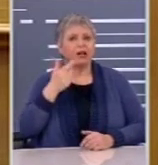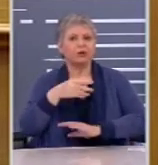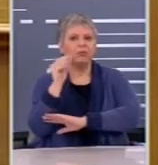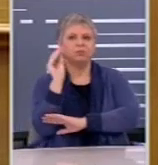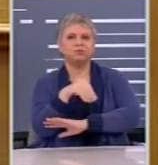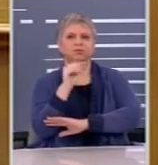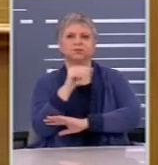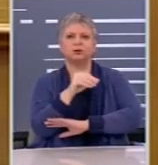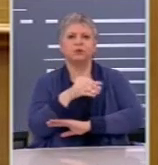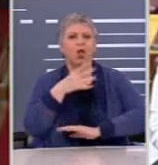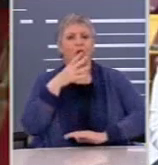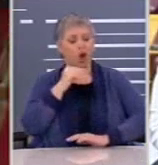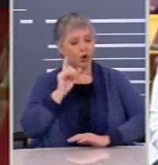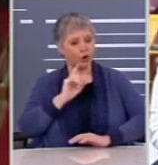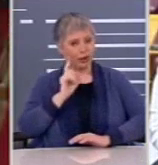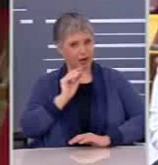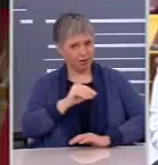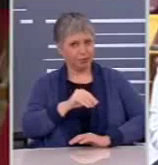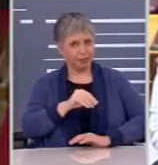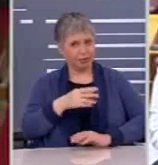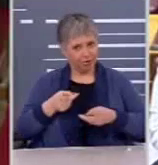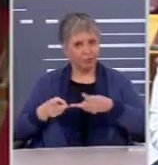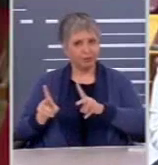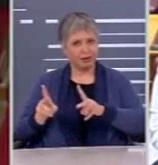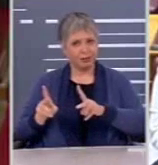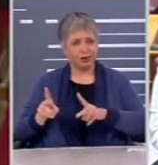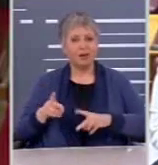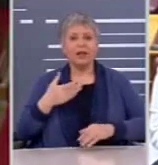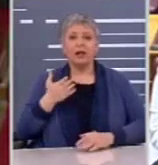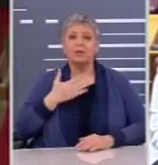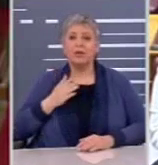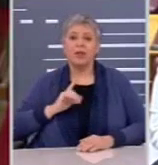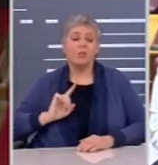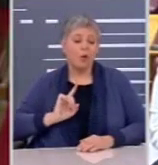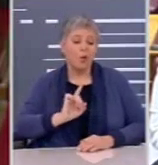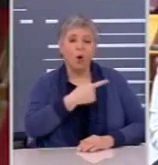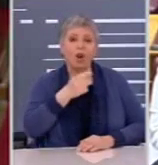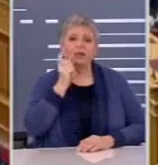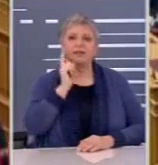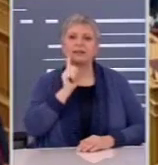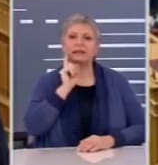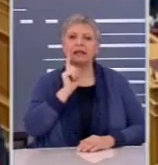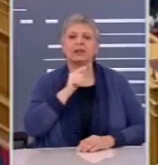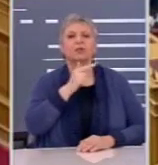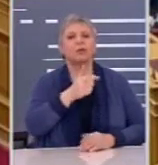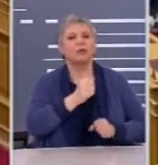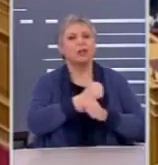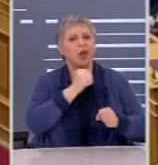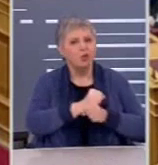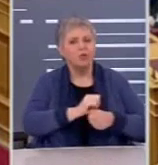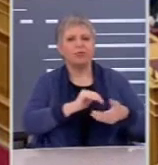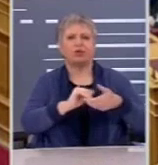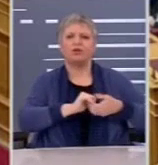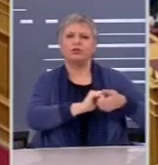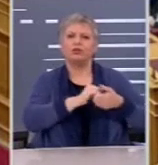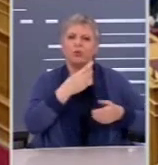εκμετάλλευσης εξαιτίας του φίλου της. Και σε αυτή τη μάχη θέλουμε μαζί μας τις γυναίκες εργαζόμενες, τις γυναικείες οργανώσεις, τις